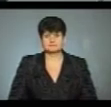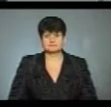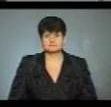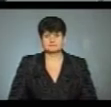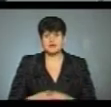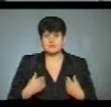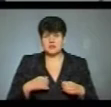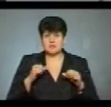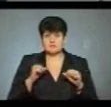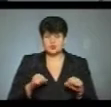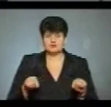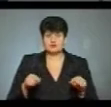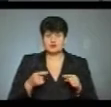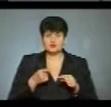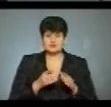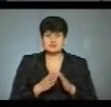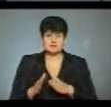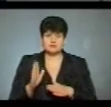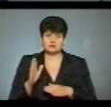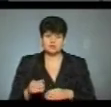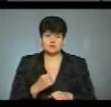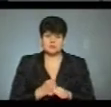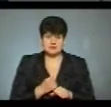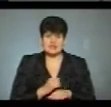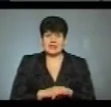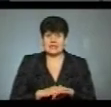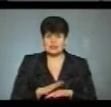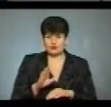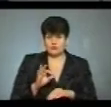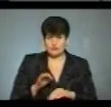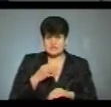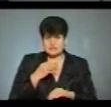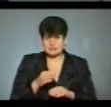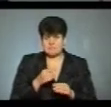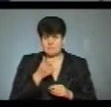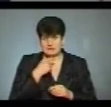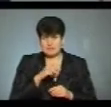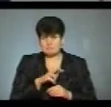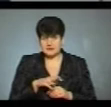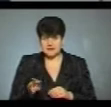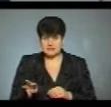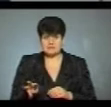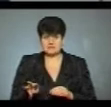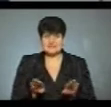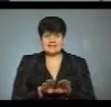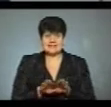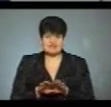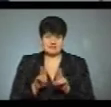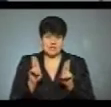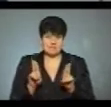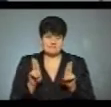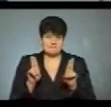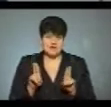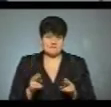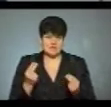Ми можемо створити систему, яка буде працювати ринково, як зазначив пан міністр, з пристворених рівних правилах гри,